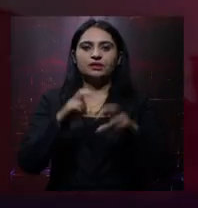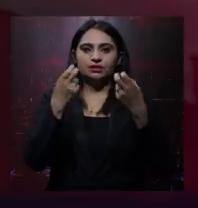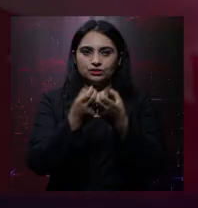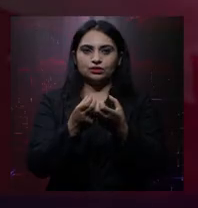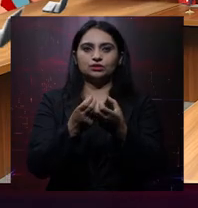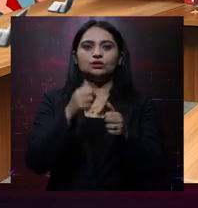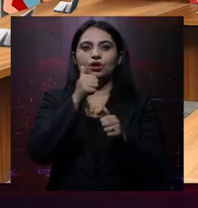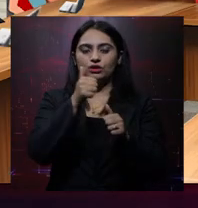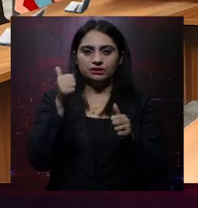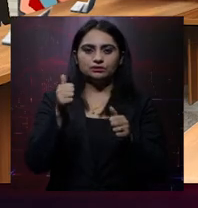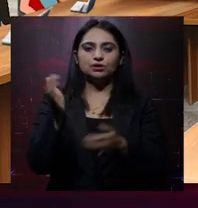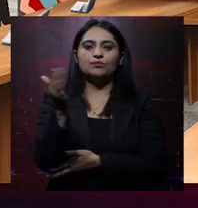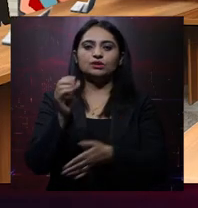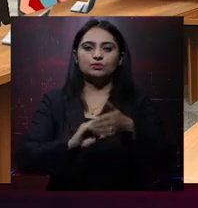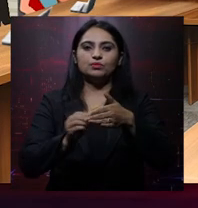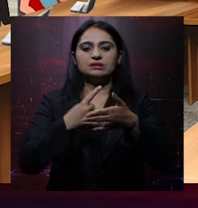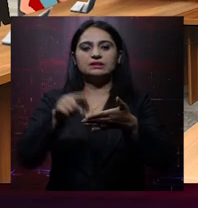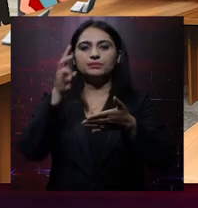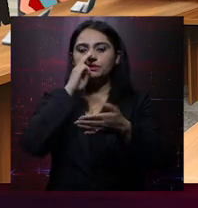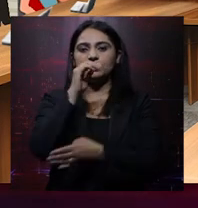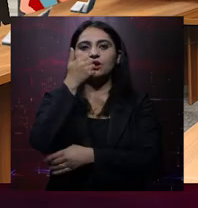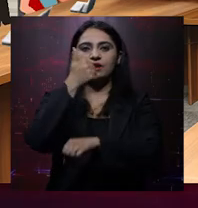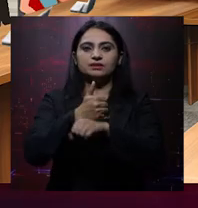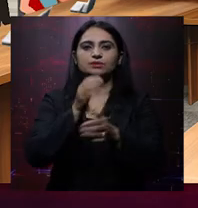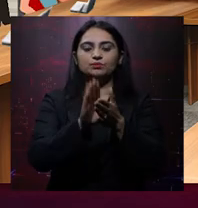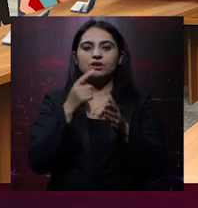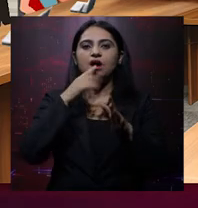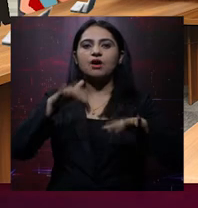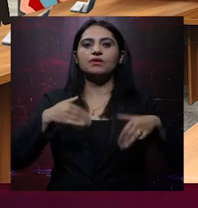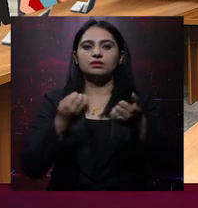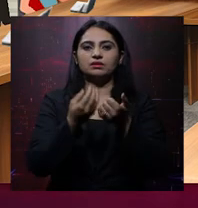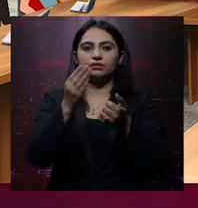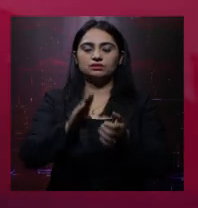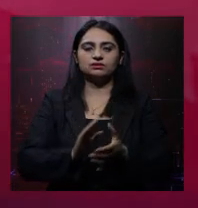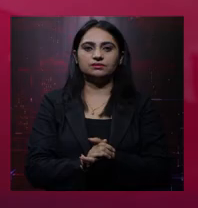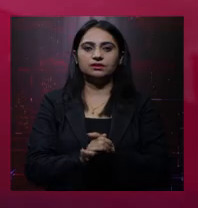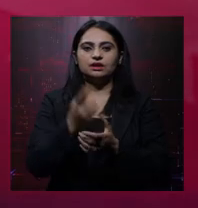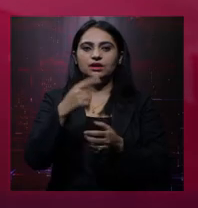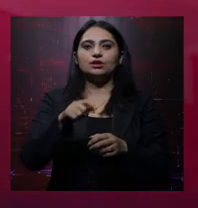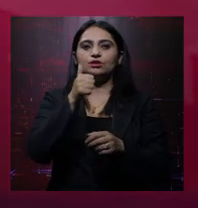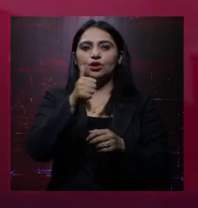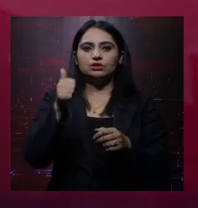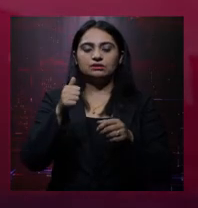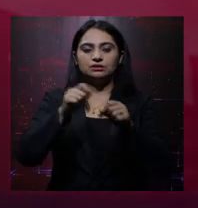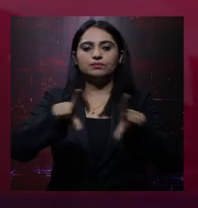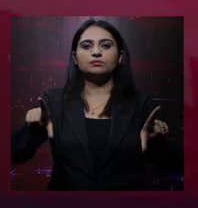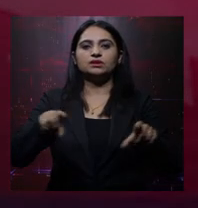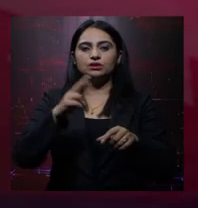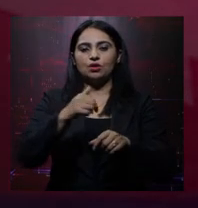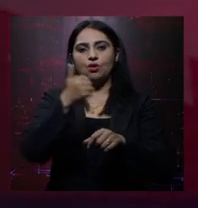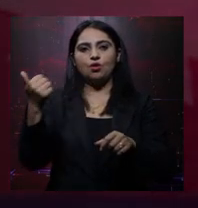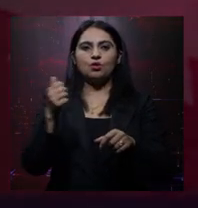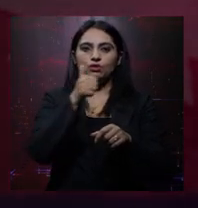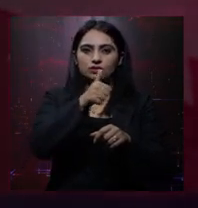संसदको अधिवेशन मन्त्री परिषदको सिफारिसमा राष्ट्रपतिबाट आह्वान हुन्छ। एउटा अधिवेशनको समाप्ति र